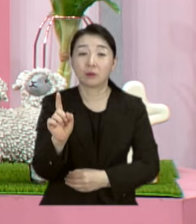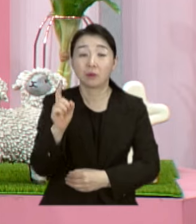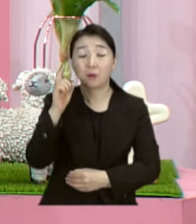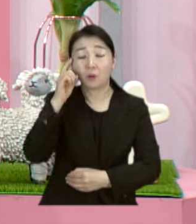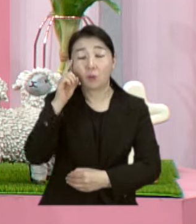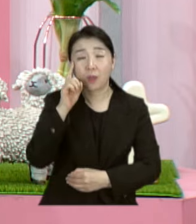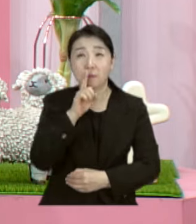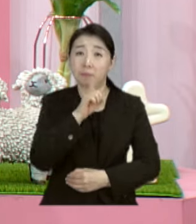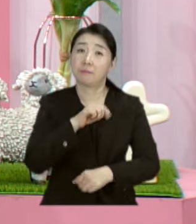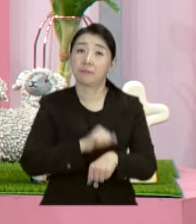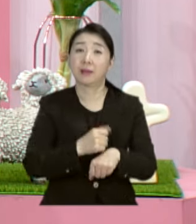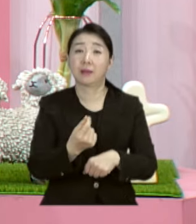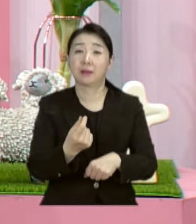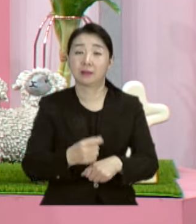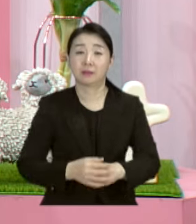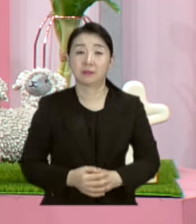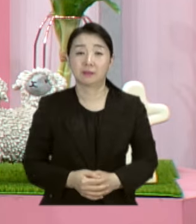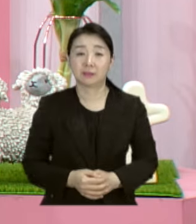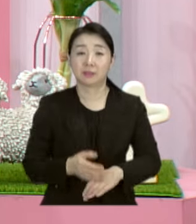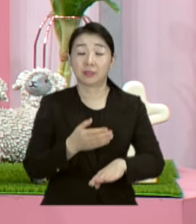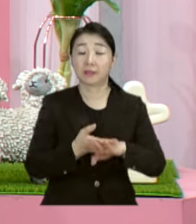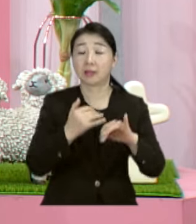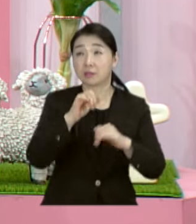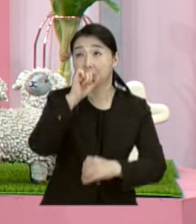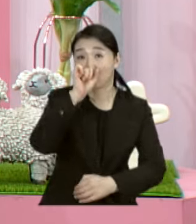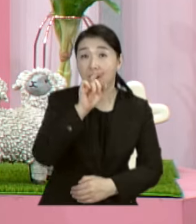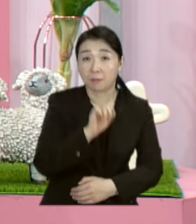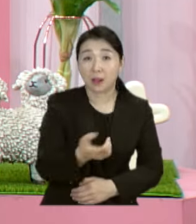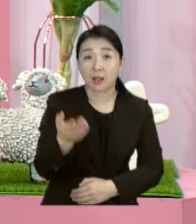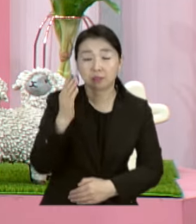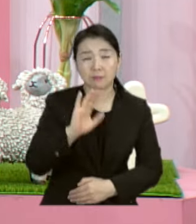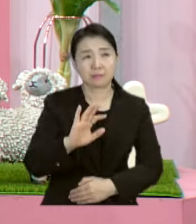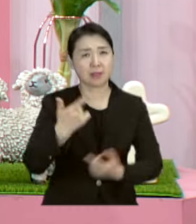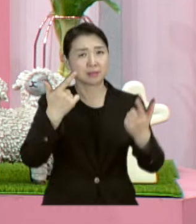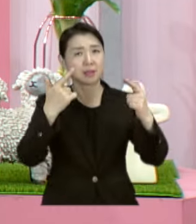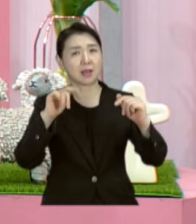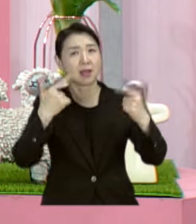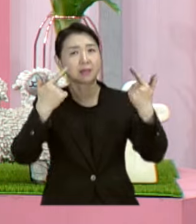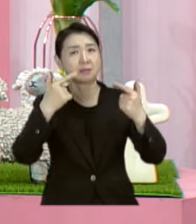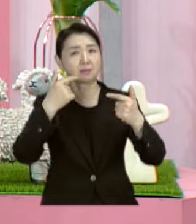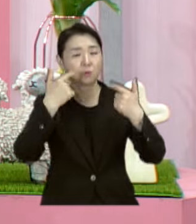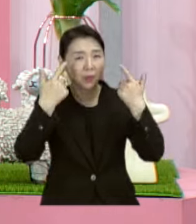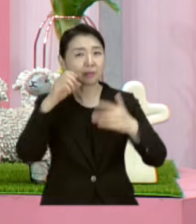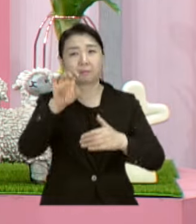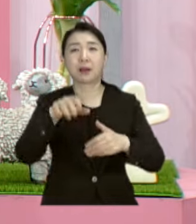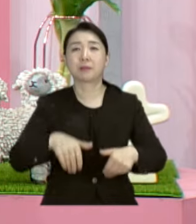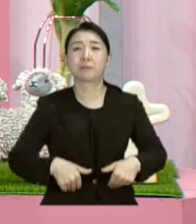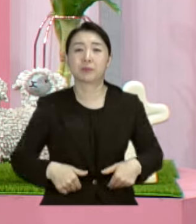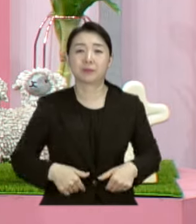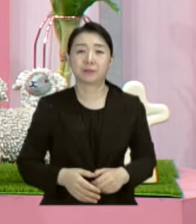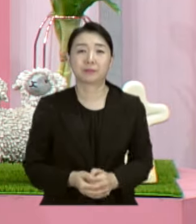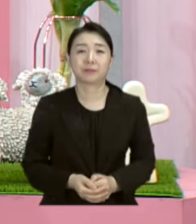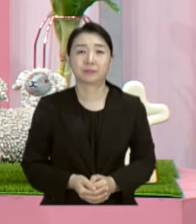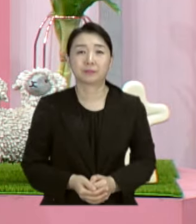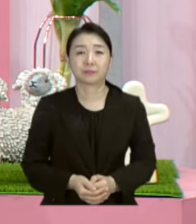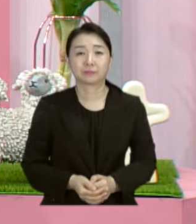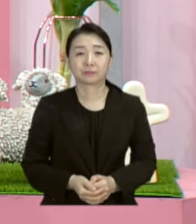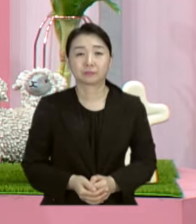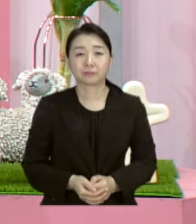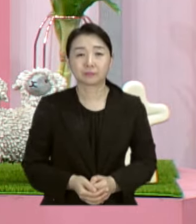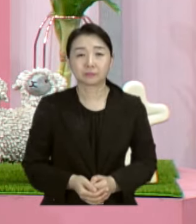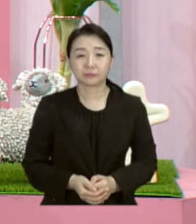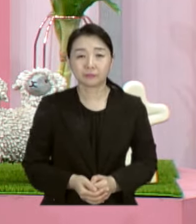모든 장로님이 그래도 안심하고 하는 것이 제 아내는 야당의 당수입니다. 무슨 말인가 하면 남들이 다 좋다